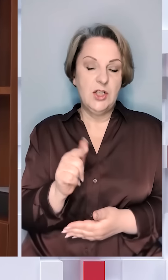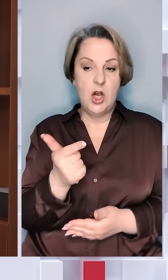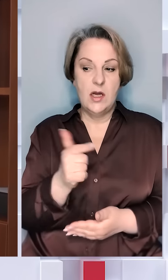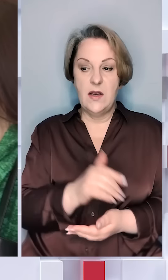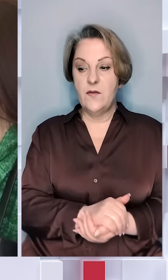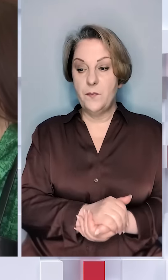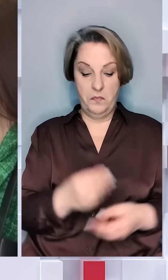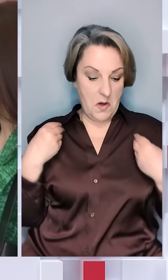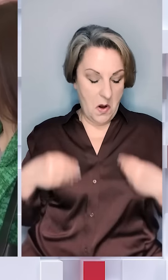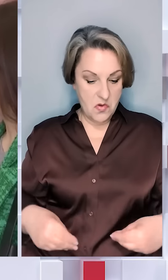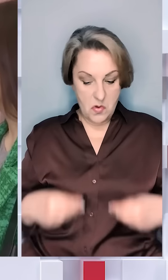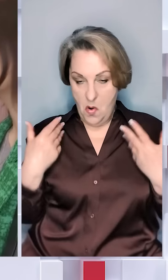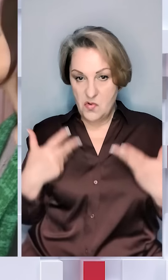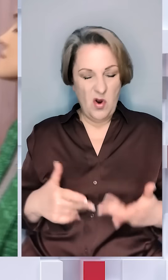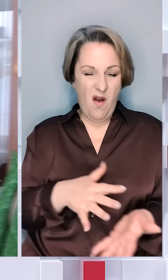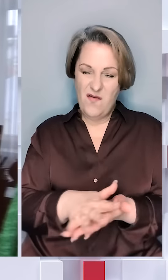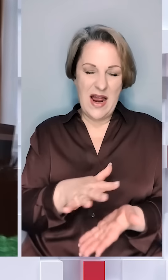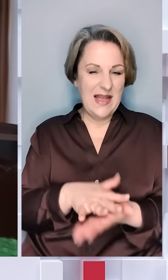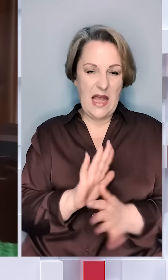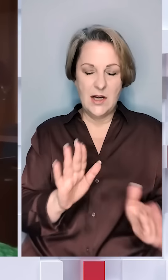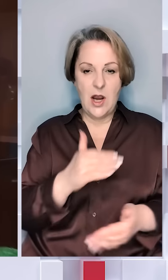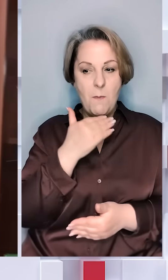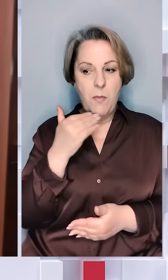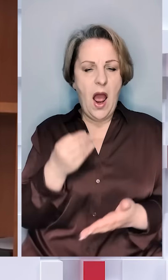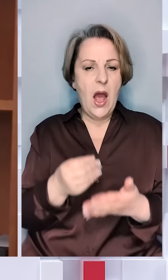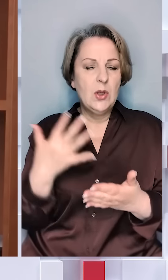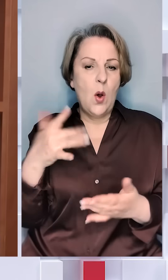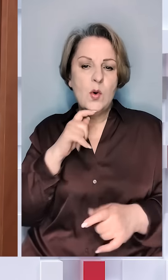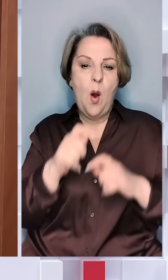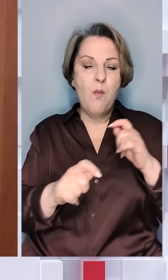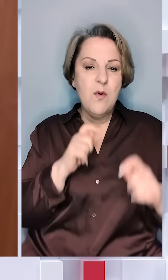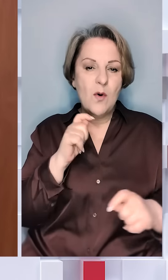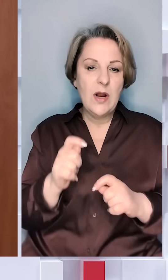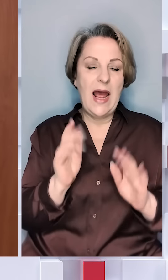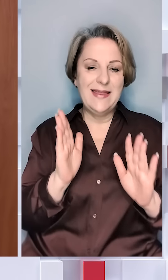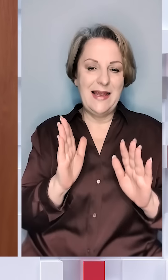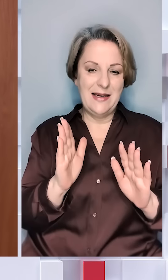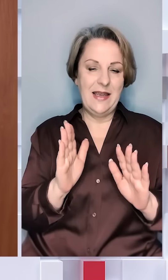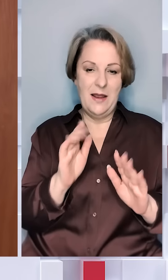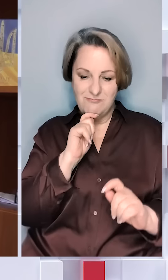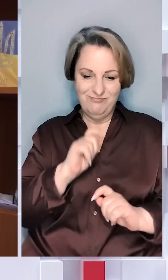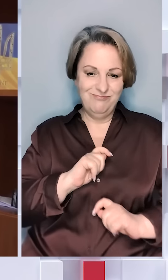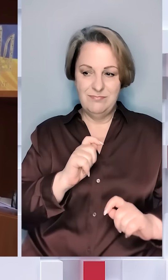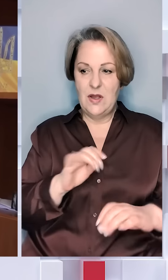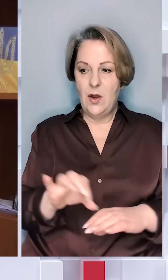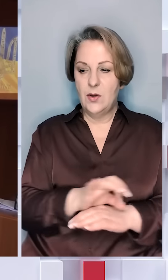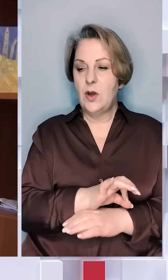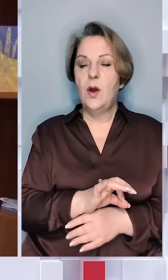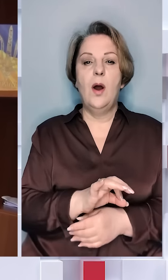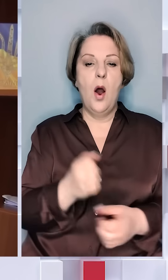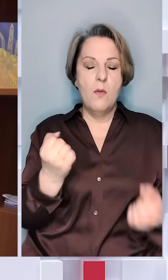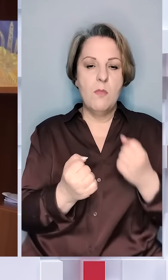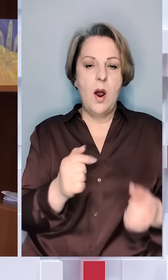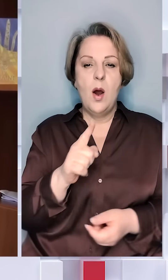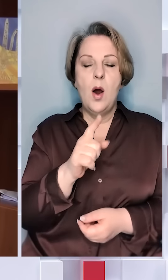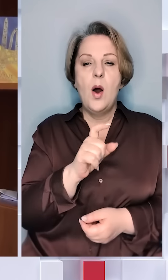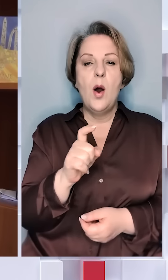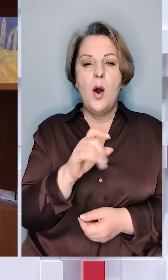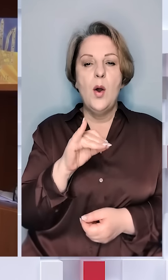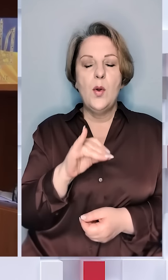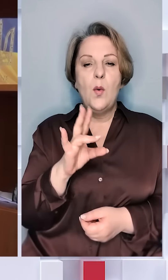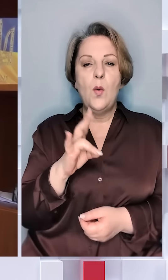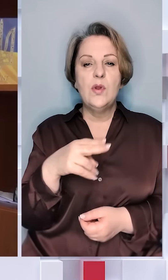1000 гривень. На одяг, запевняє, не витрачає багато, дорогі подарунки робить хіба що чоловік. Hyundai Sonata. Якого